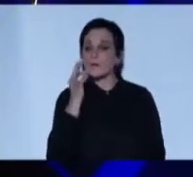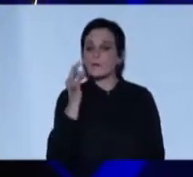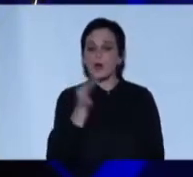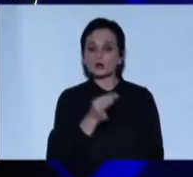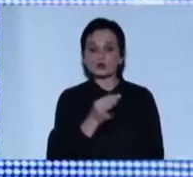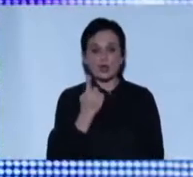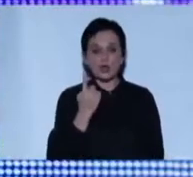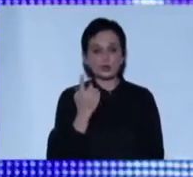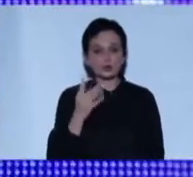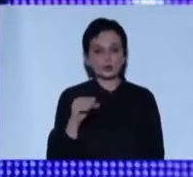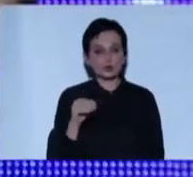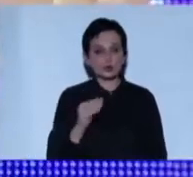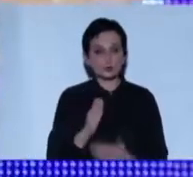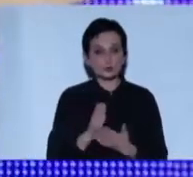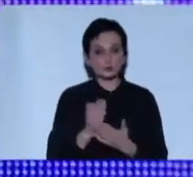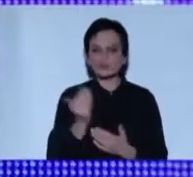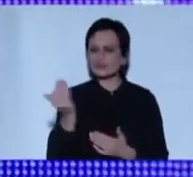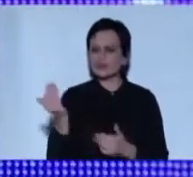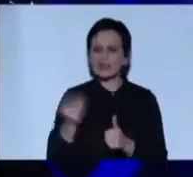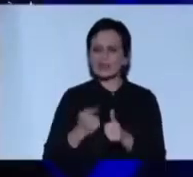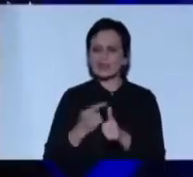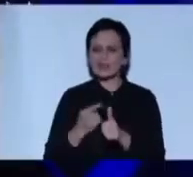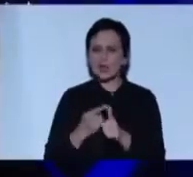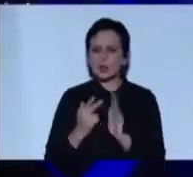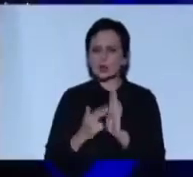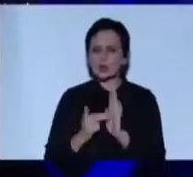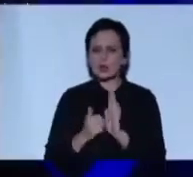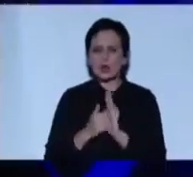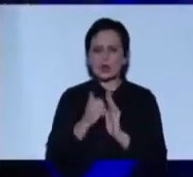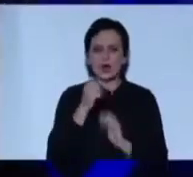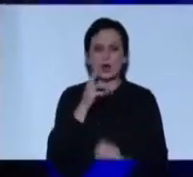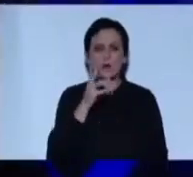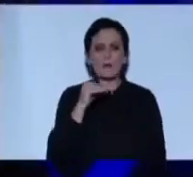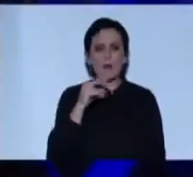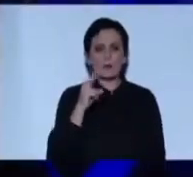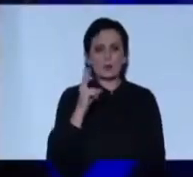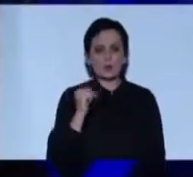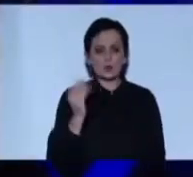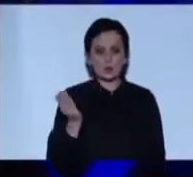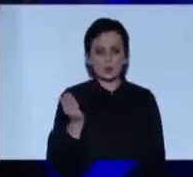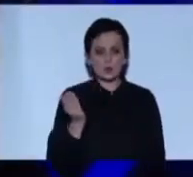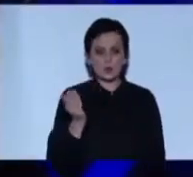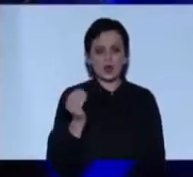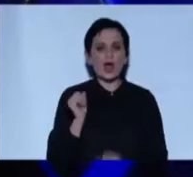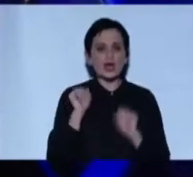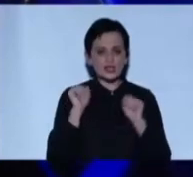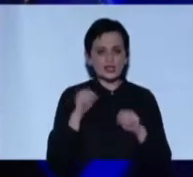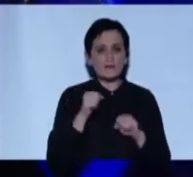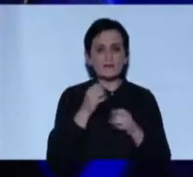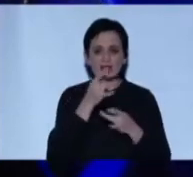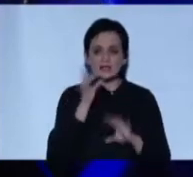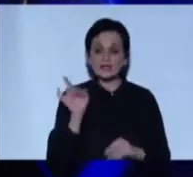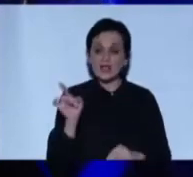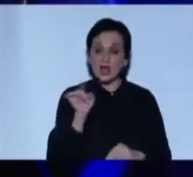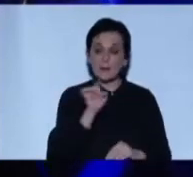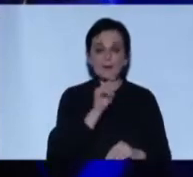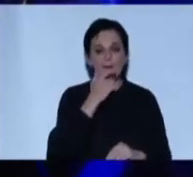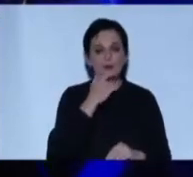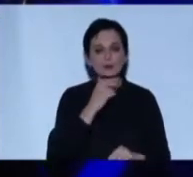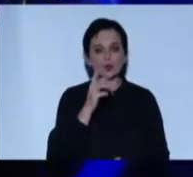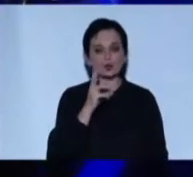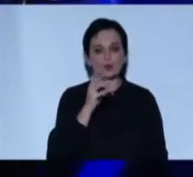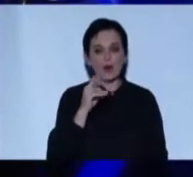წუთი. თქვენი სახელი უკაცრავად? მამუკა. ბატონ მამუკას მიმართავ, შემეძლო ნებისმიერს მიმართავ, მაგრამ ამ შემთხვევაში ბატონ